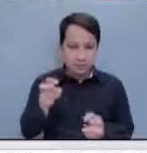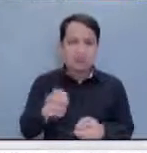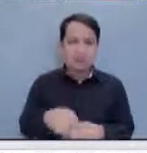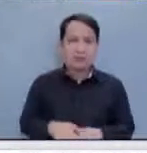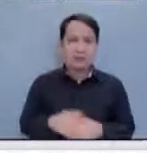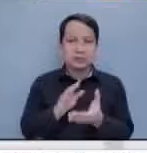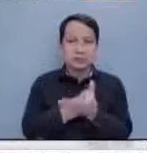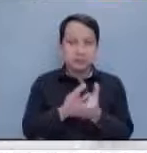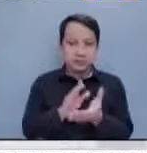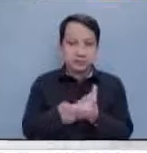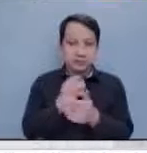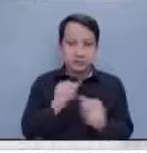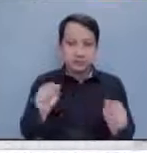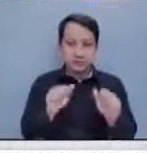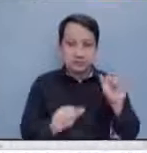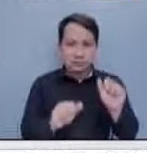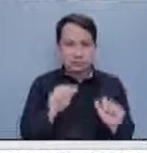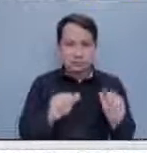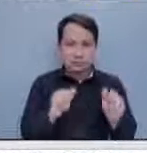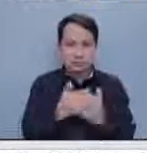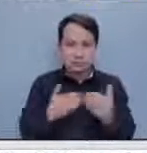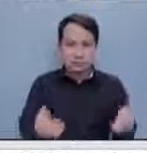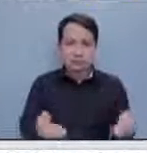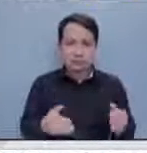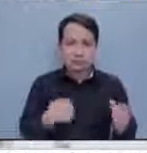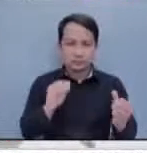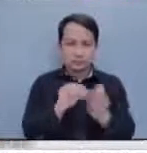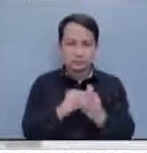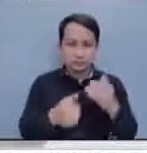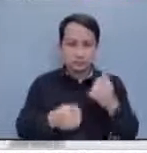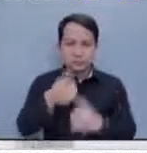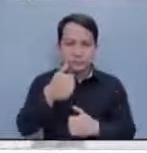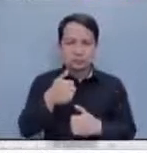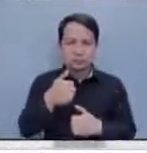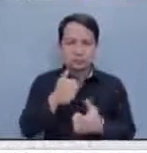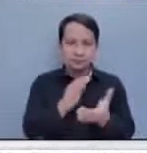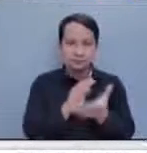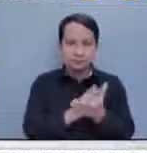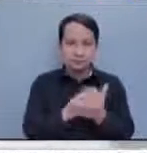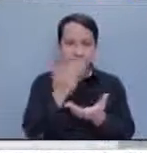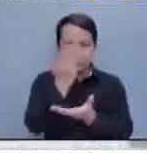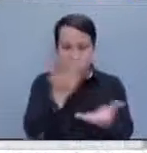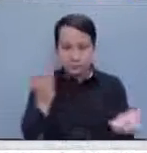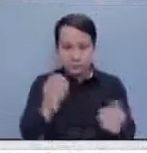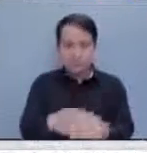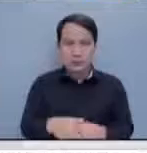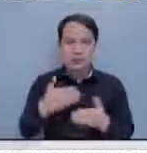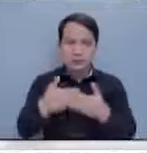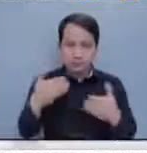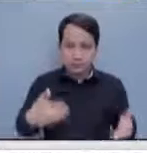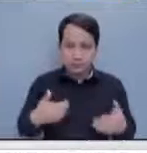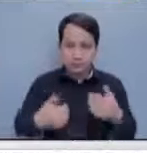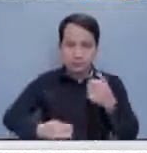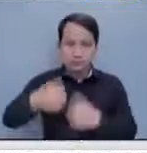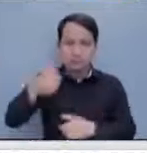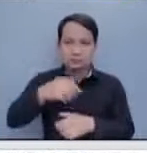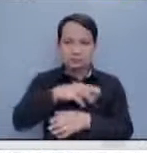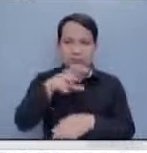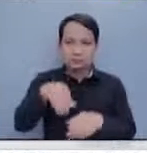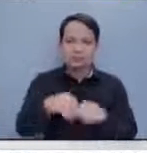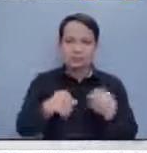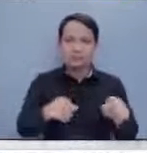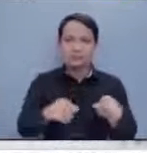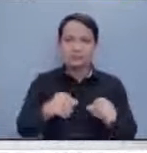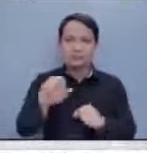safety assessment tool. No? So kailangan makapasa muna ho yung mga eskwelahan na ito bago sila makapag-umpisa ng kanilang in-school